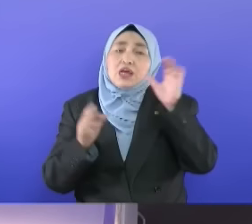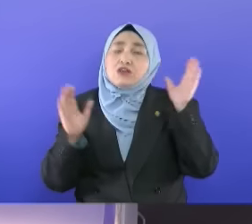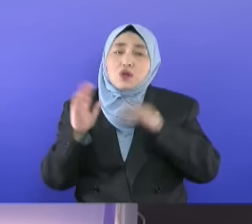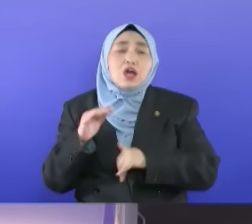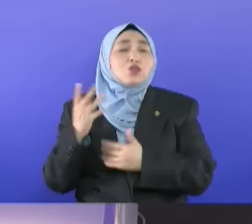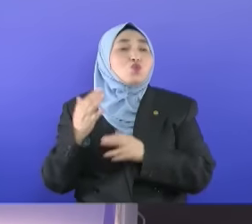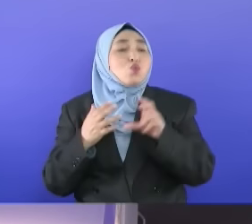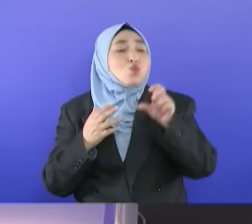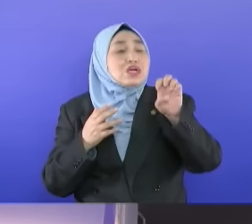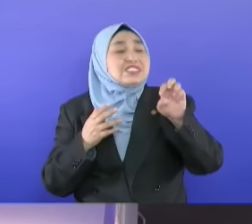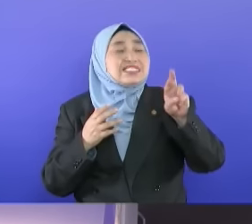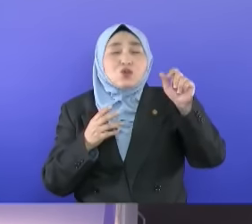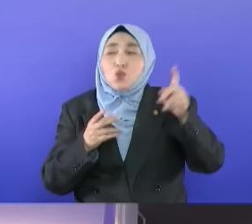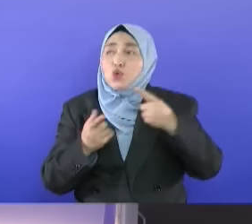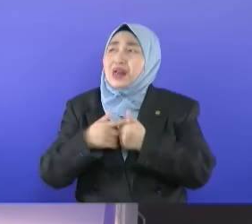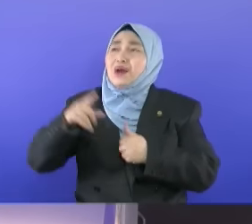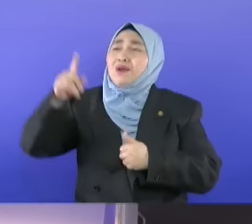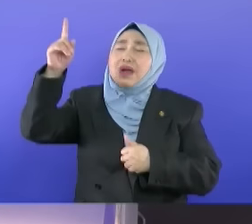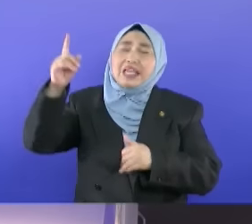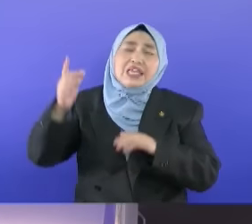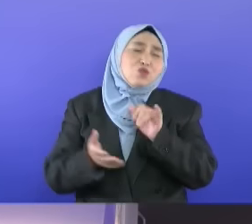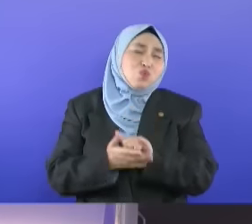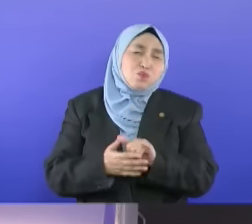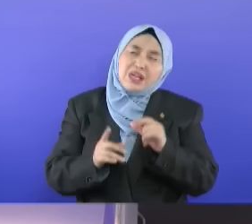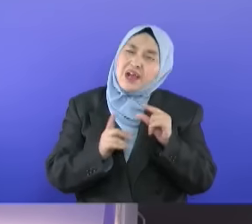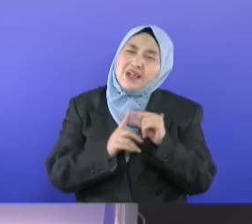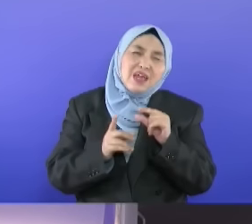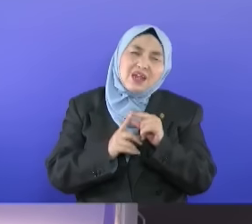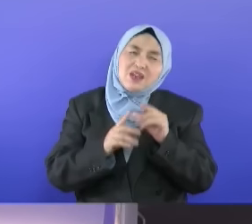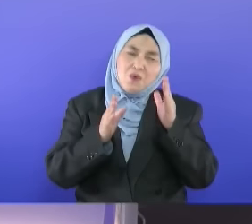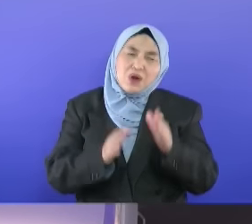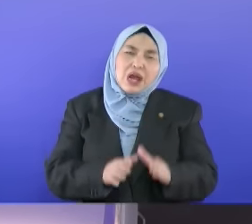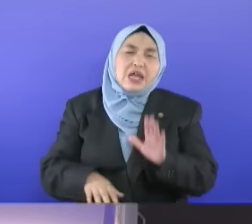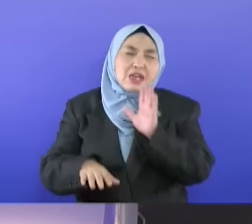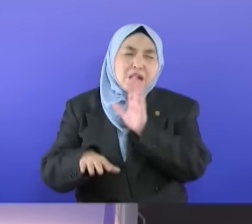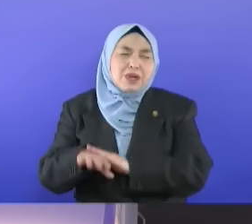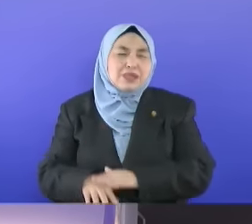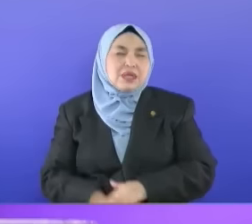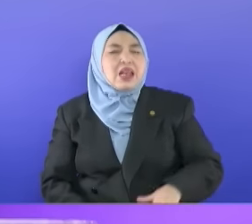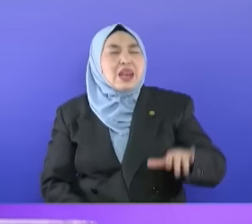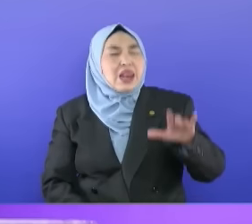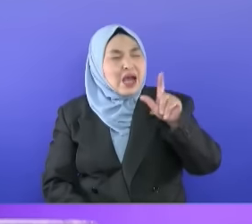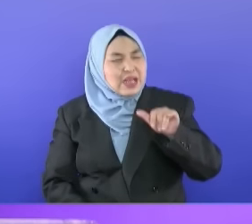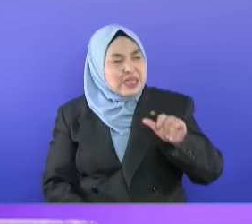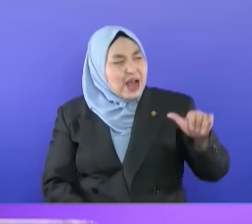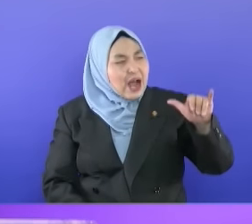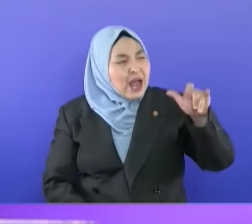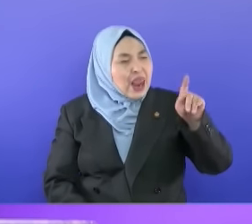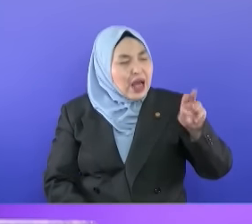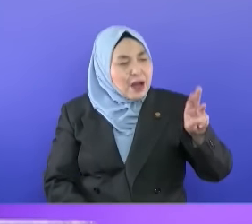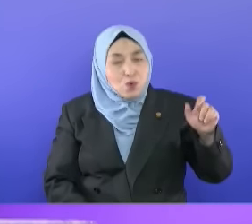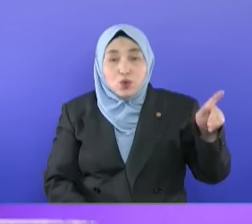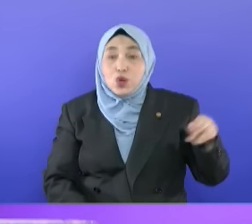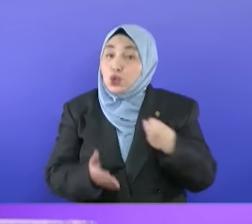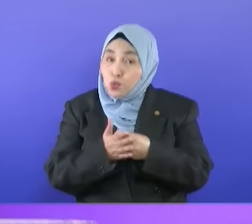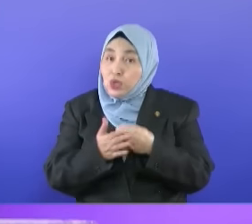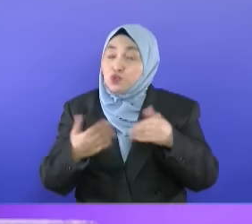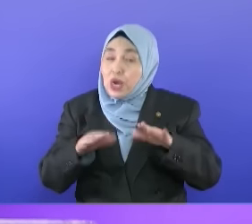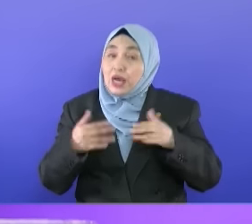saya tunggu seru daripada Tuhan yaitu adalah perkataan orang yang digelar laa yang lamun ataupun duit